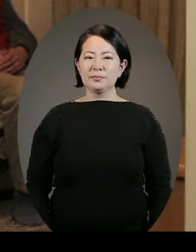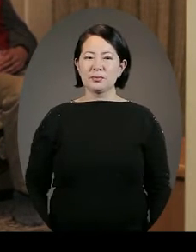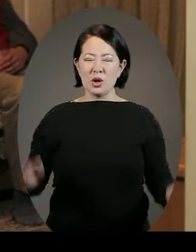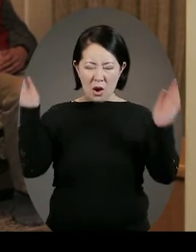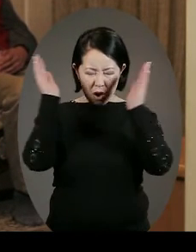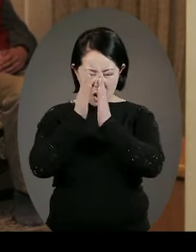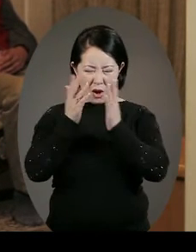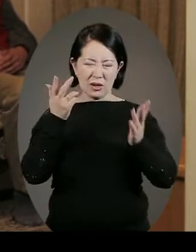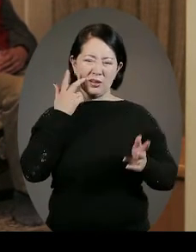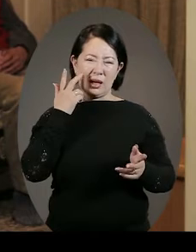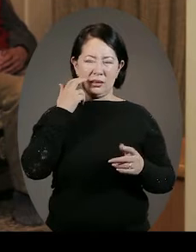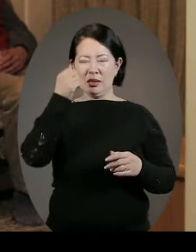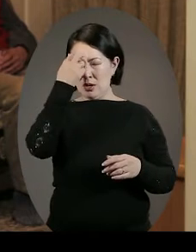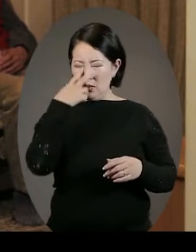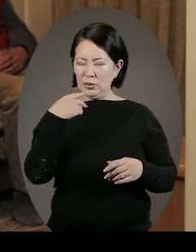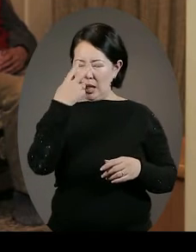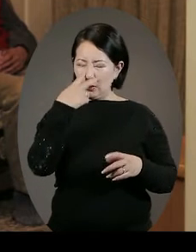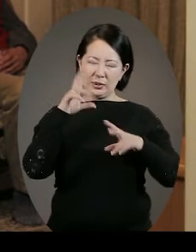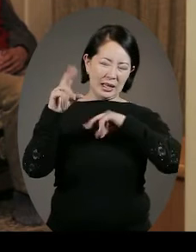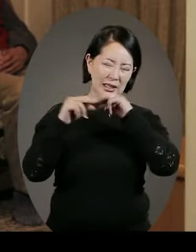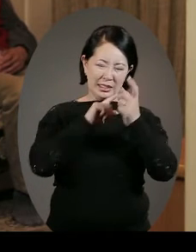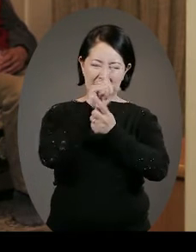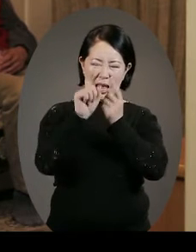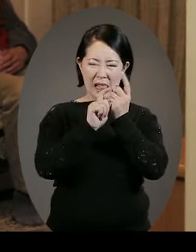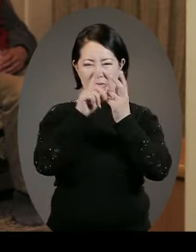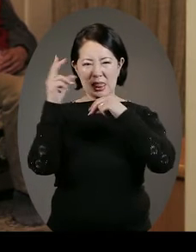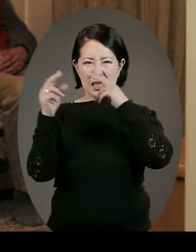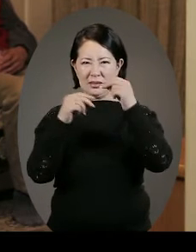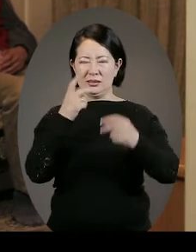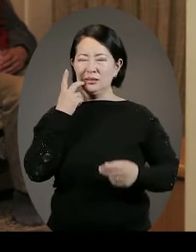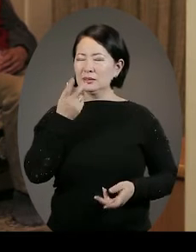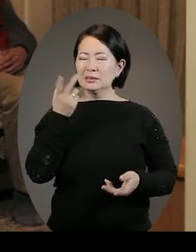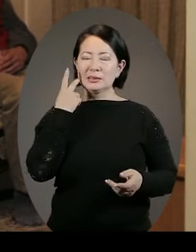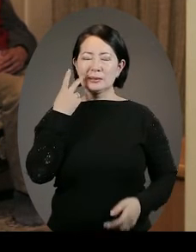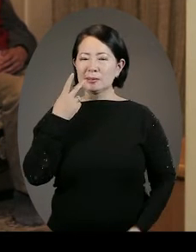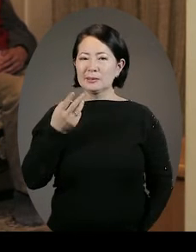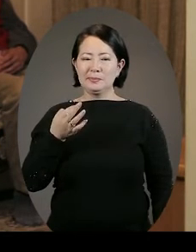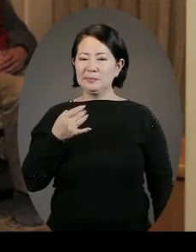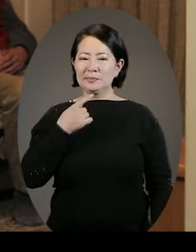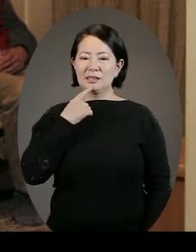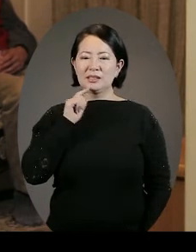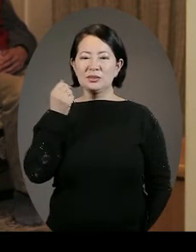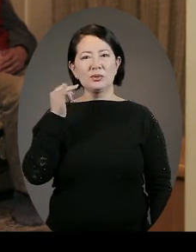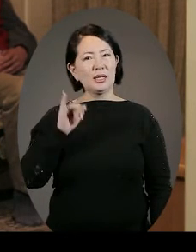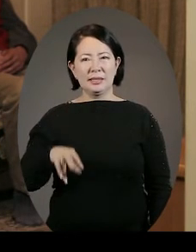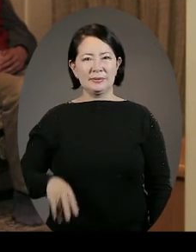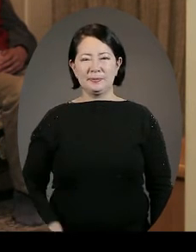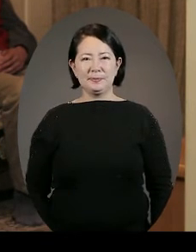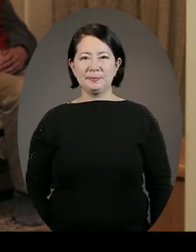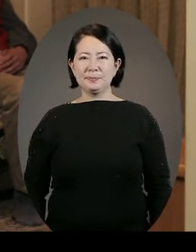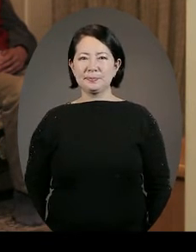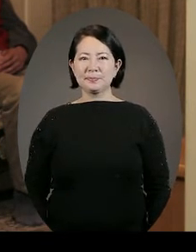Ороо болохоор зүгээр уйлаа, майлаа, хэрүү шүүгээ бөө юм болох юм аа. Ёстой хэцүү айл юм аа.